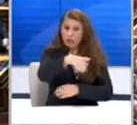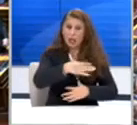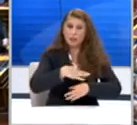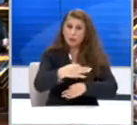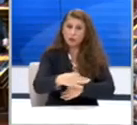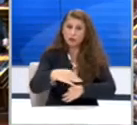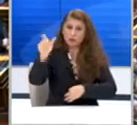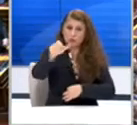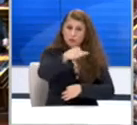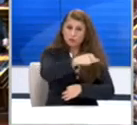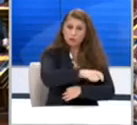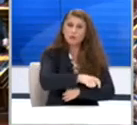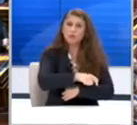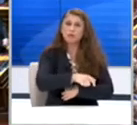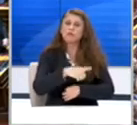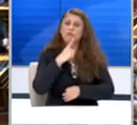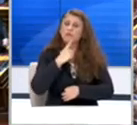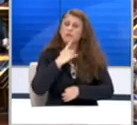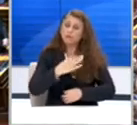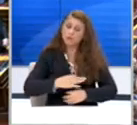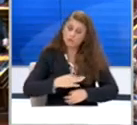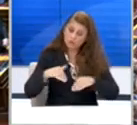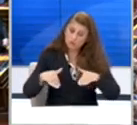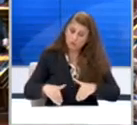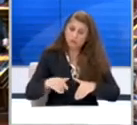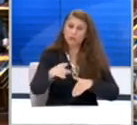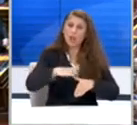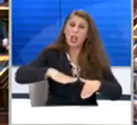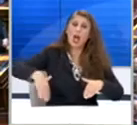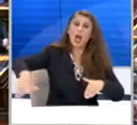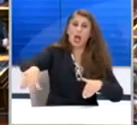αντιπροσώπων του ευσεβούς ελληνικού λαού, του Κυρίου